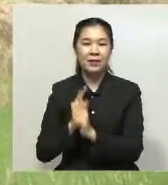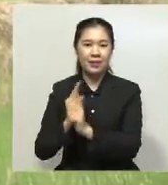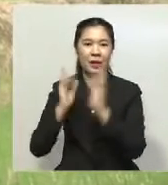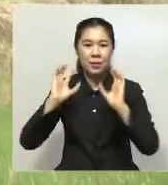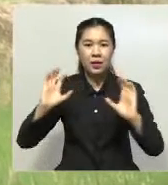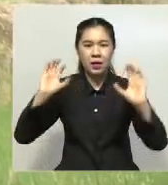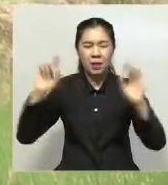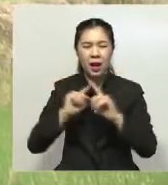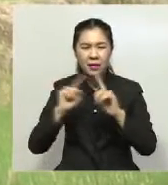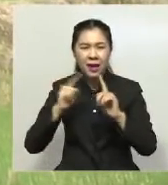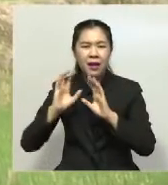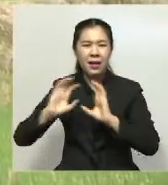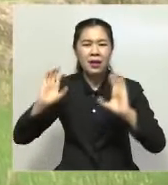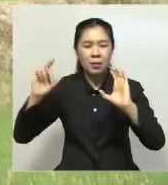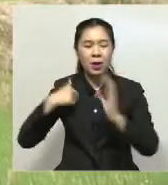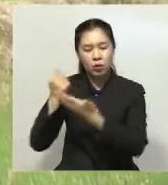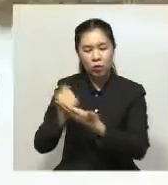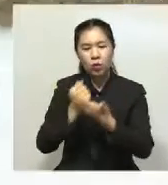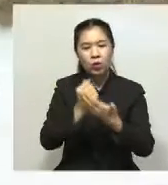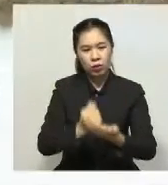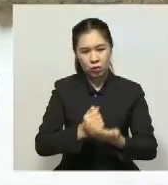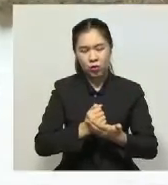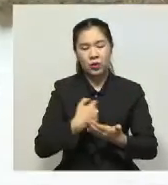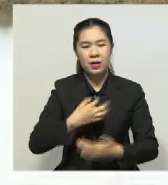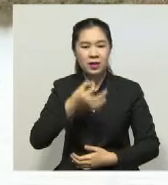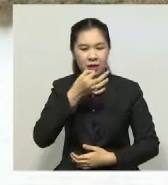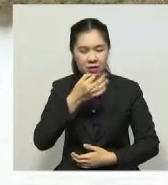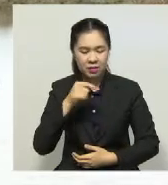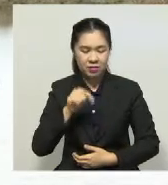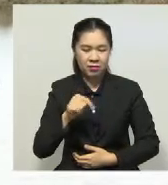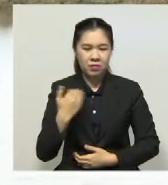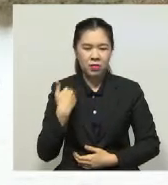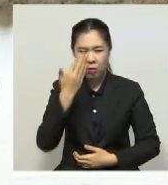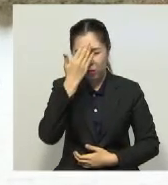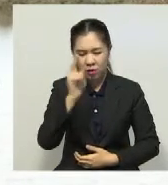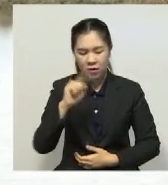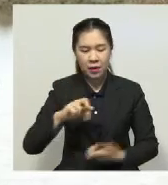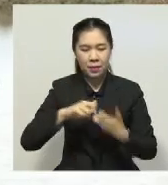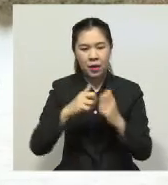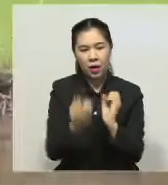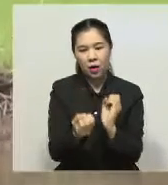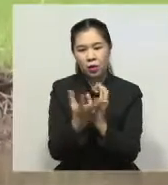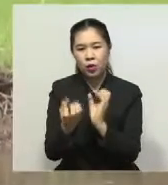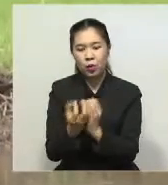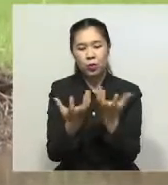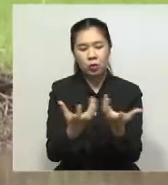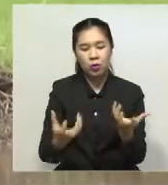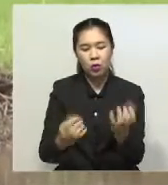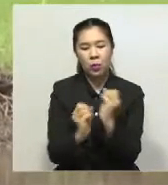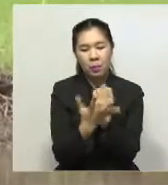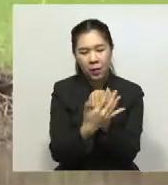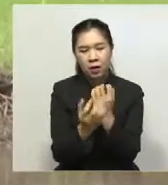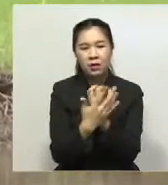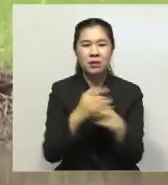นดแต่ก็อยากให้ภาครัฐช่วยเยียวยาให้เกษตรกรด้วยหากในกรณีที่ปริมาณน้ำอาจจะส่งผลกระทบต่อผลผลิตของเกษตรกรจน